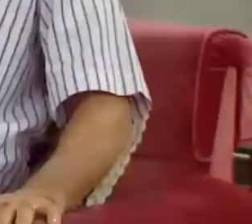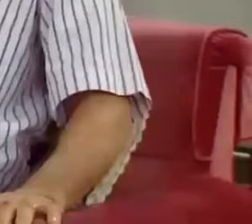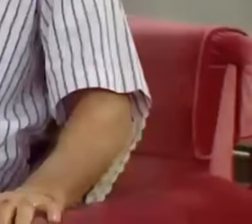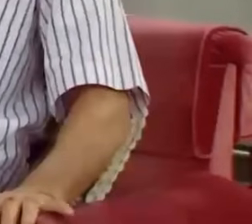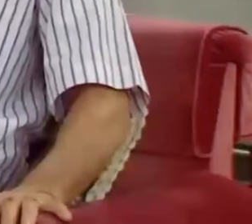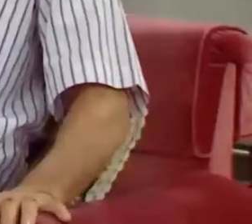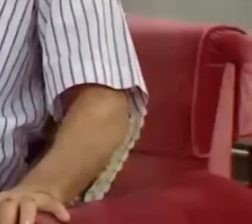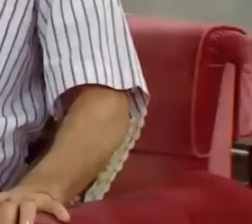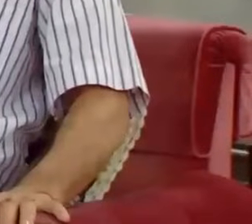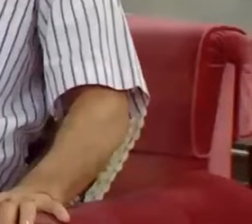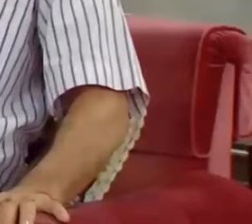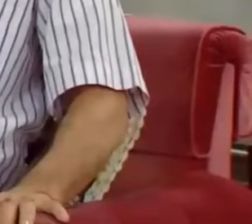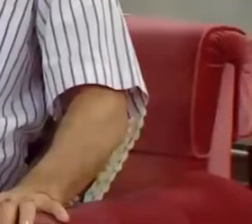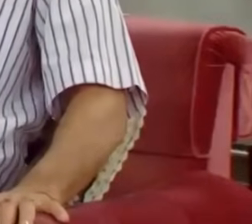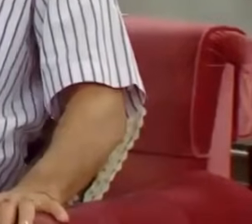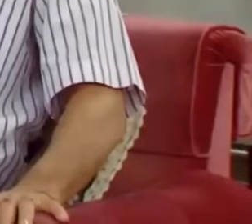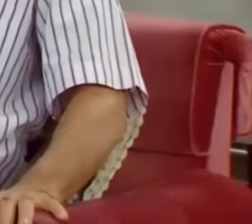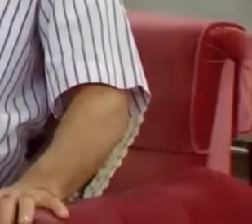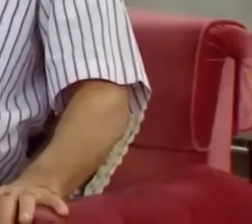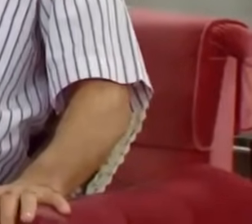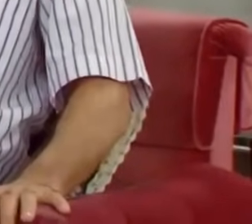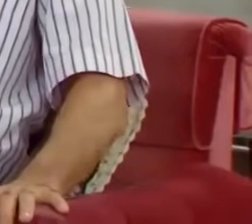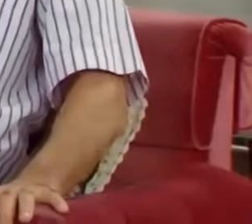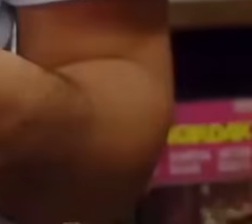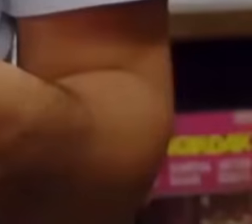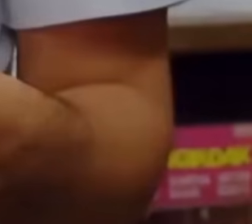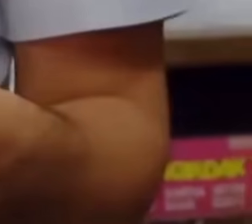Evet. Vay Allah. Ya.